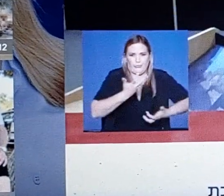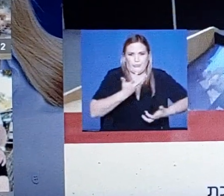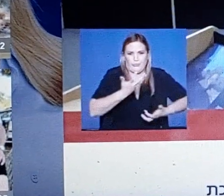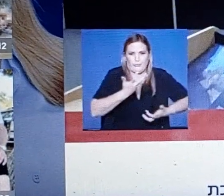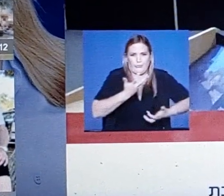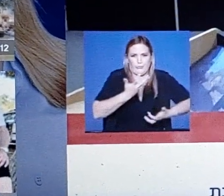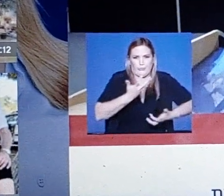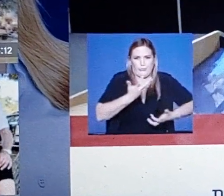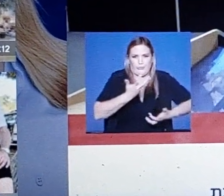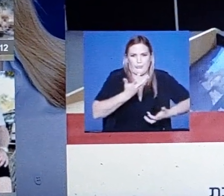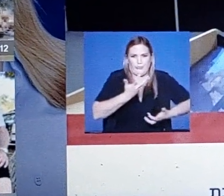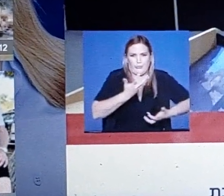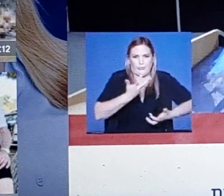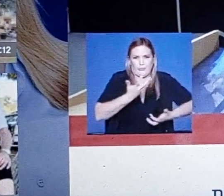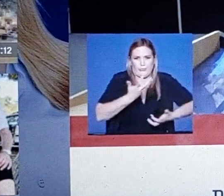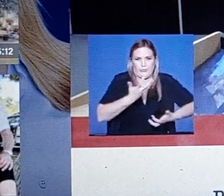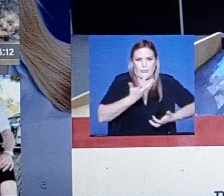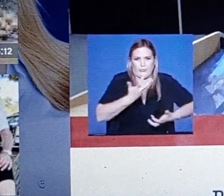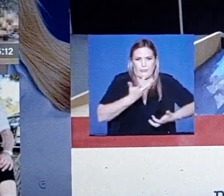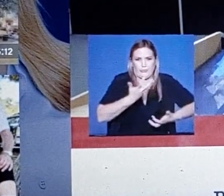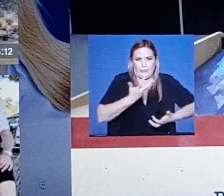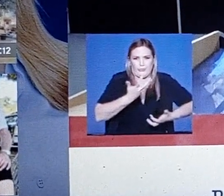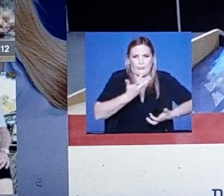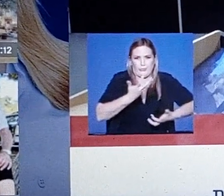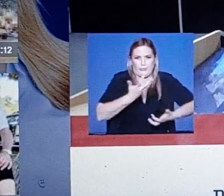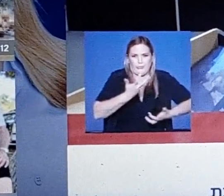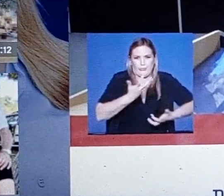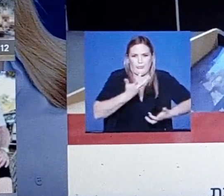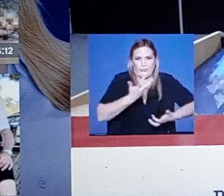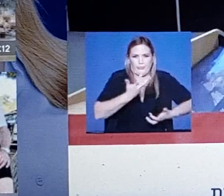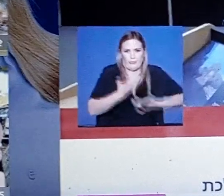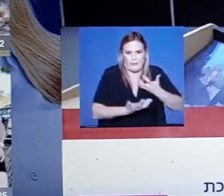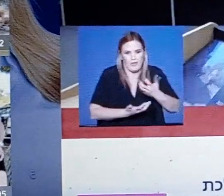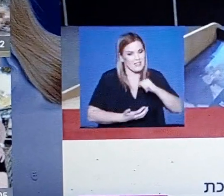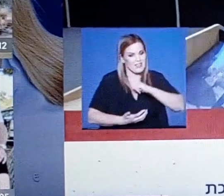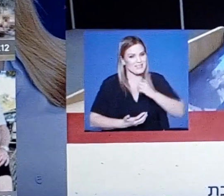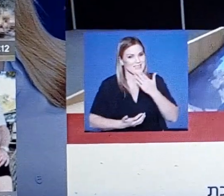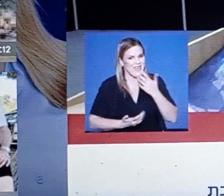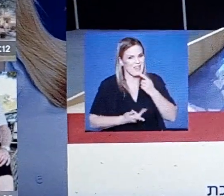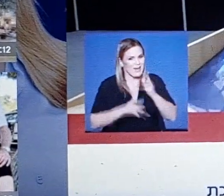Il y a quand même un intérêt israélien à ne pas augmenter les